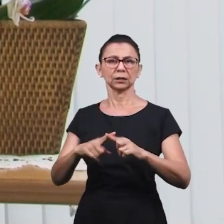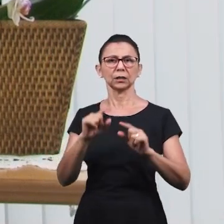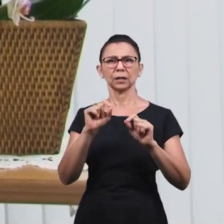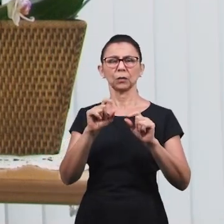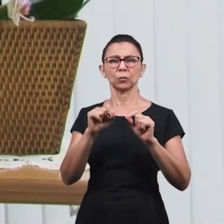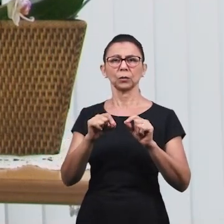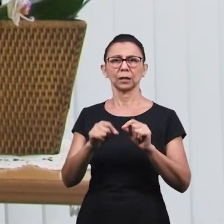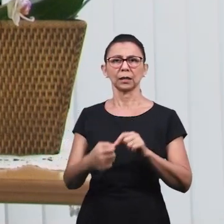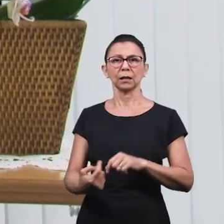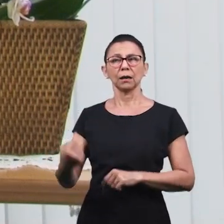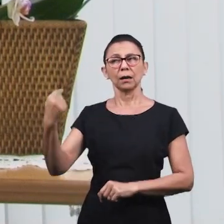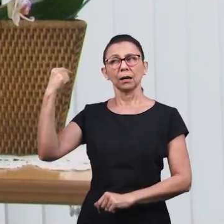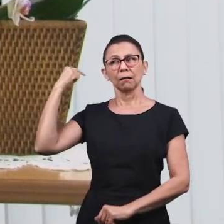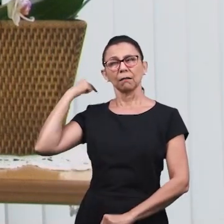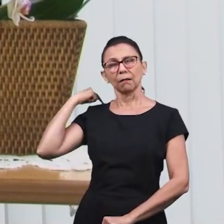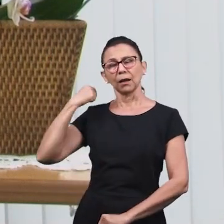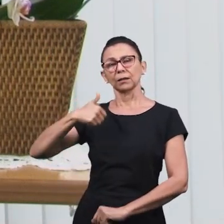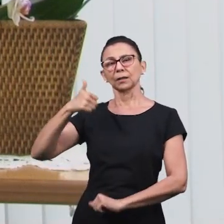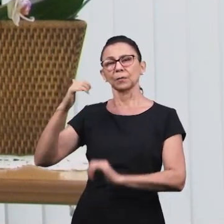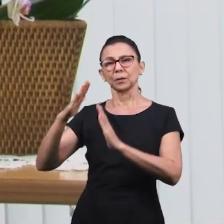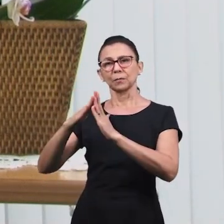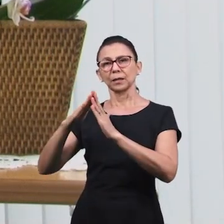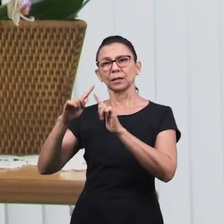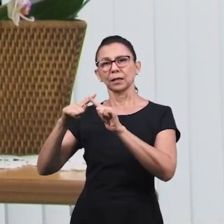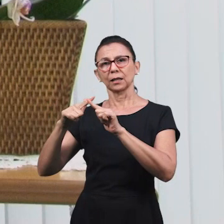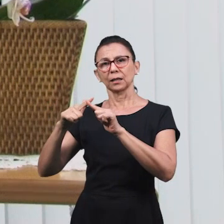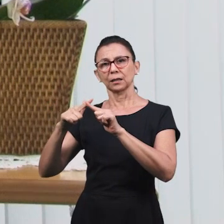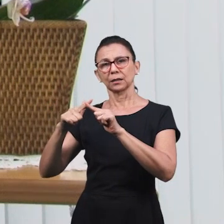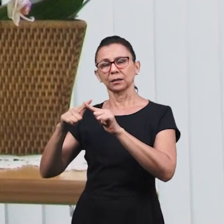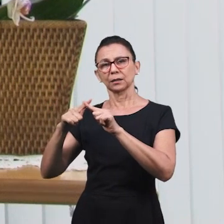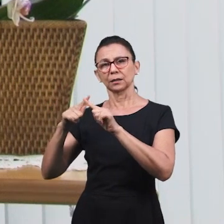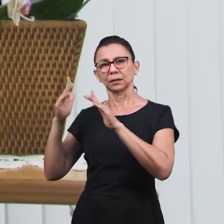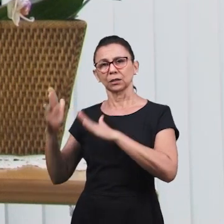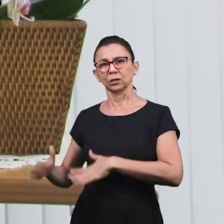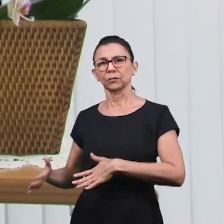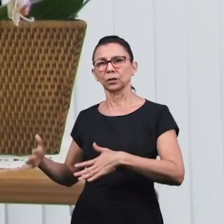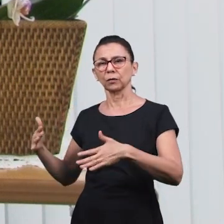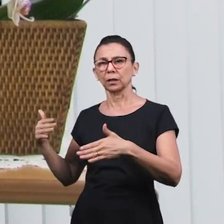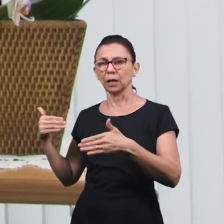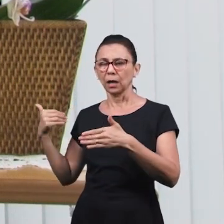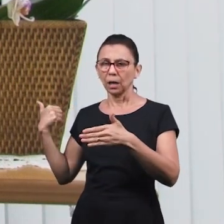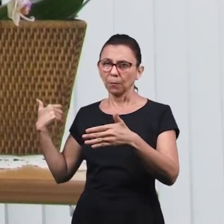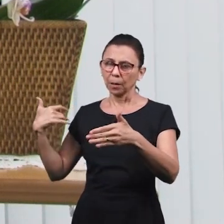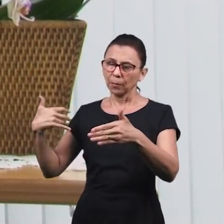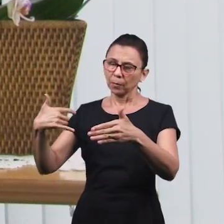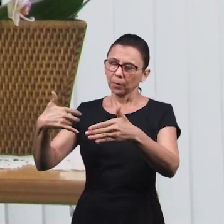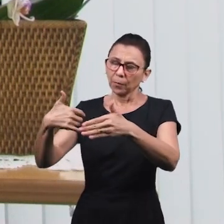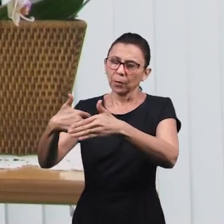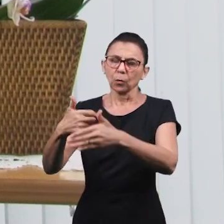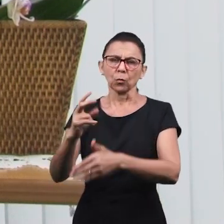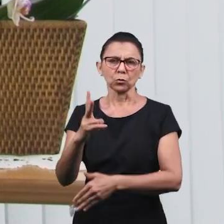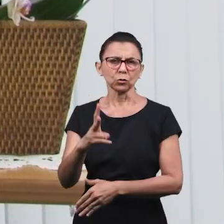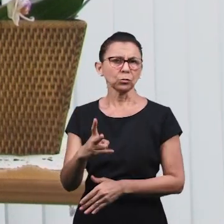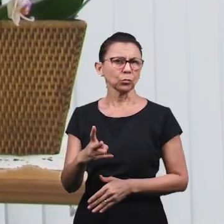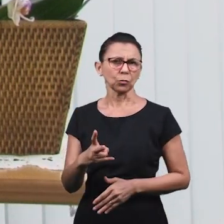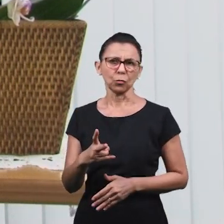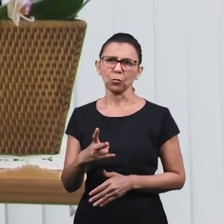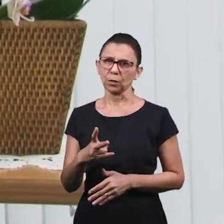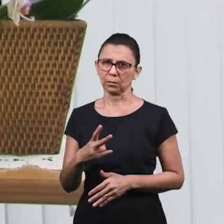l'Église, le résultat de cette Église primitive, l'Église des premiers